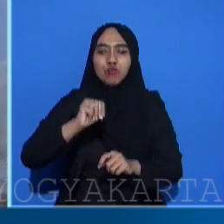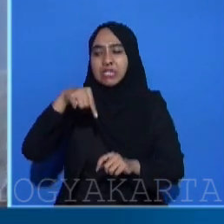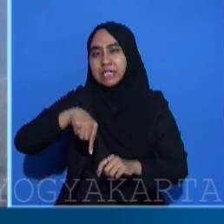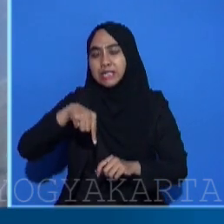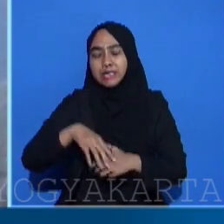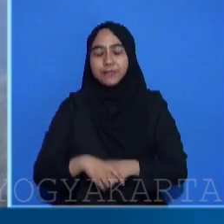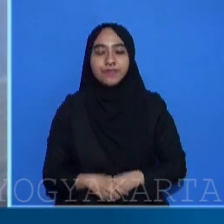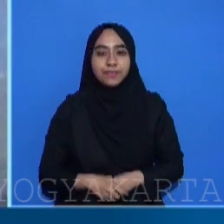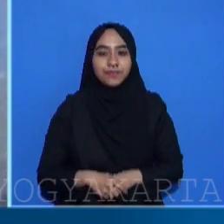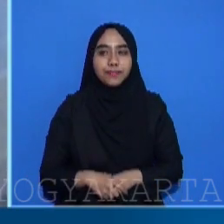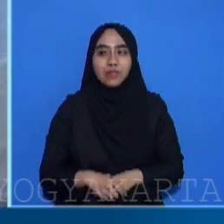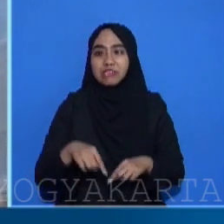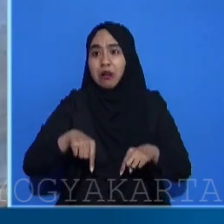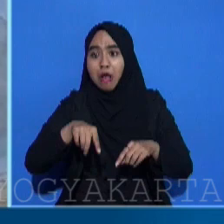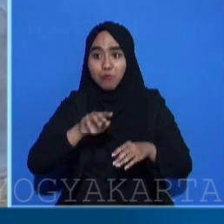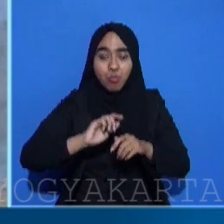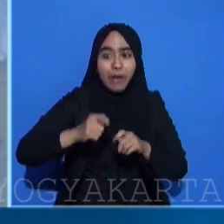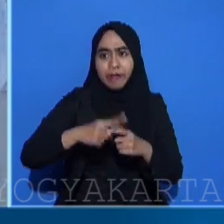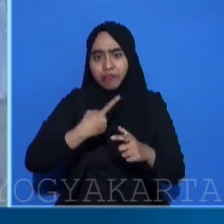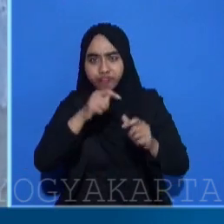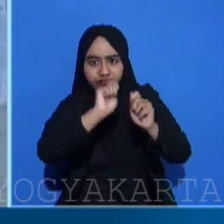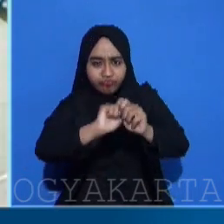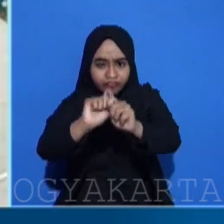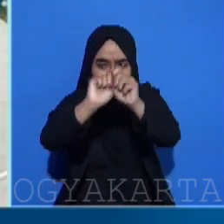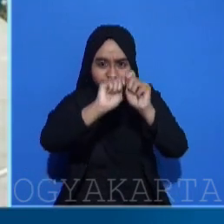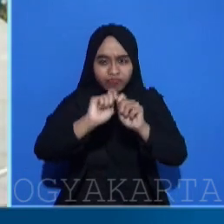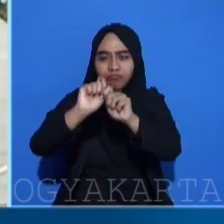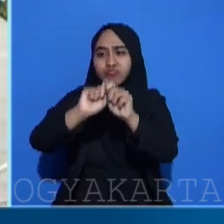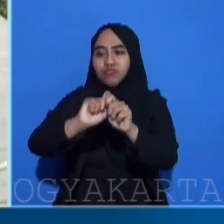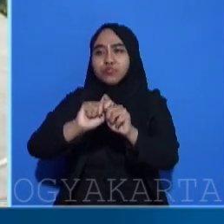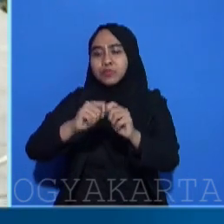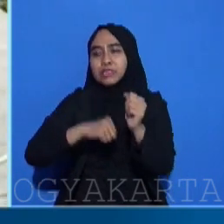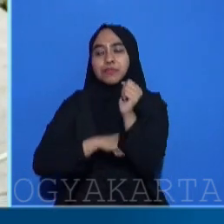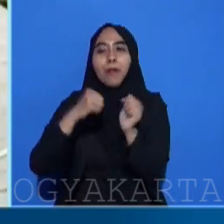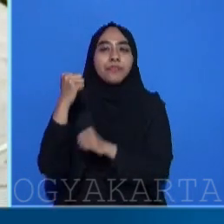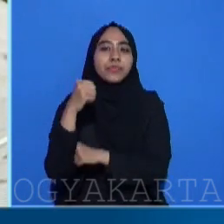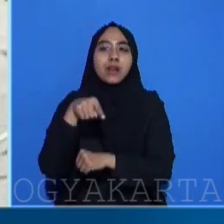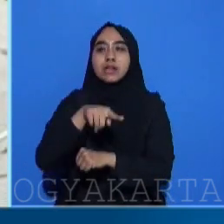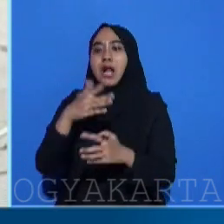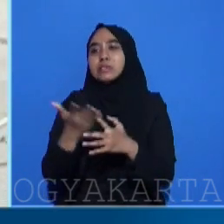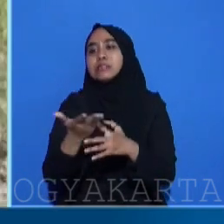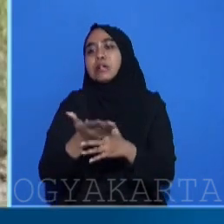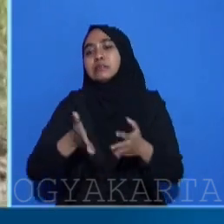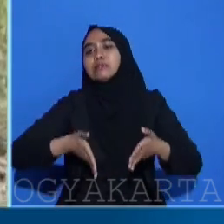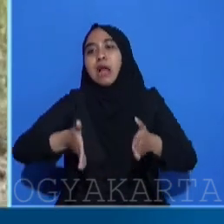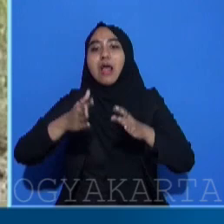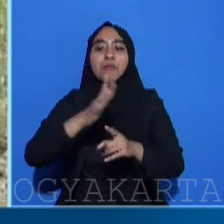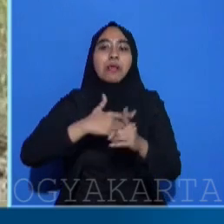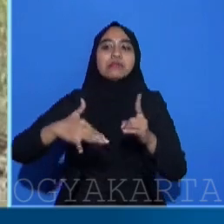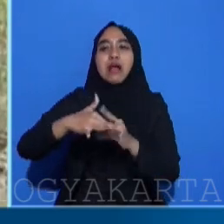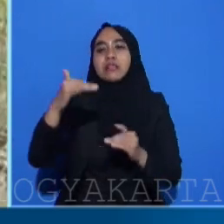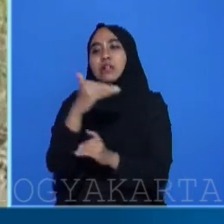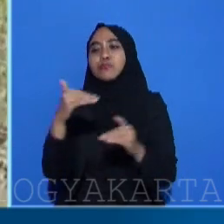sejumlah pekerjaan nampak memulai pekerjaan renovasi jembatan yang menjadi akses vital masyarakat di jalur transportasi